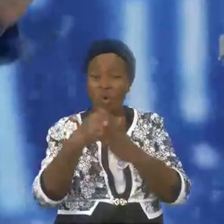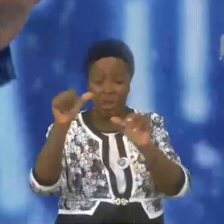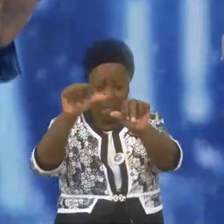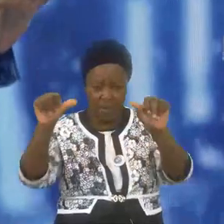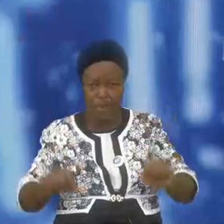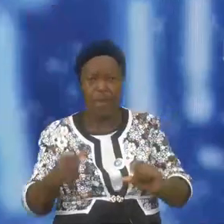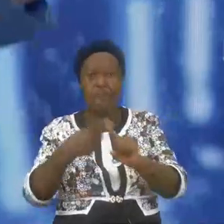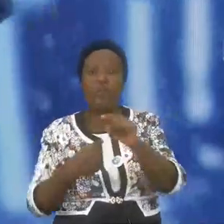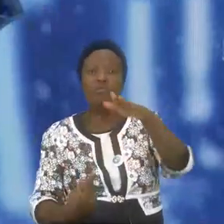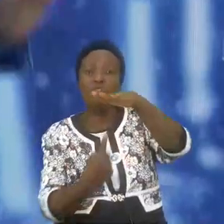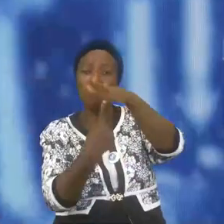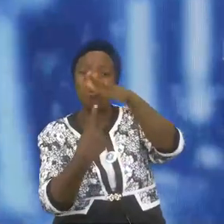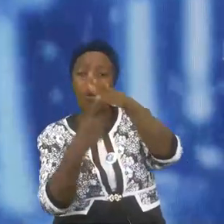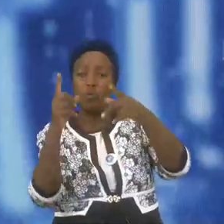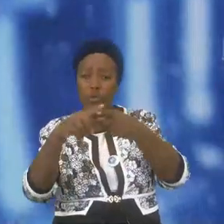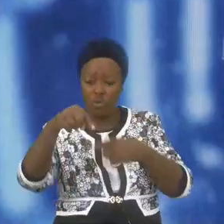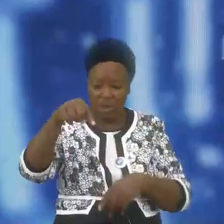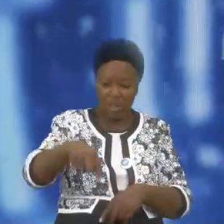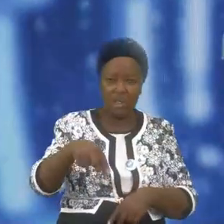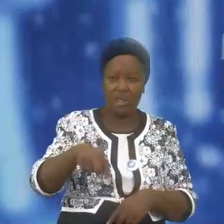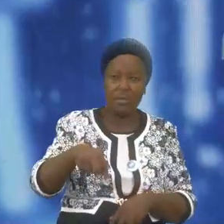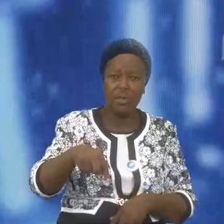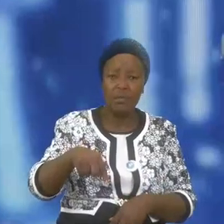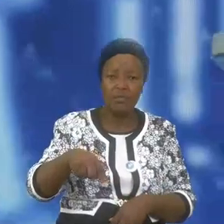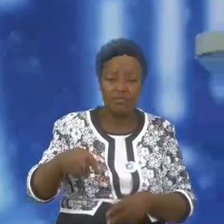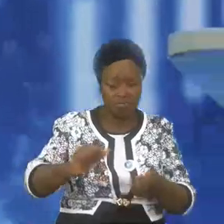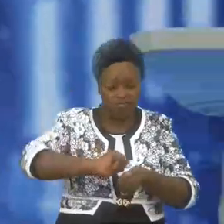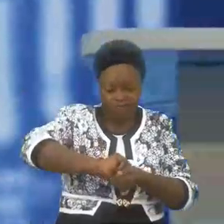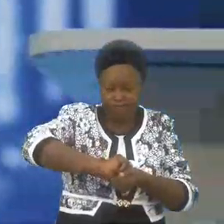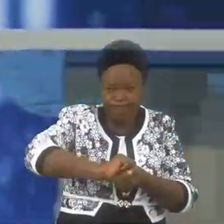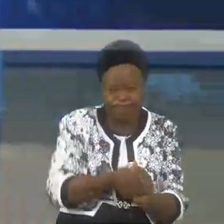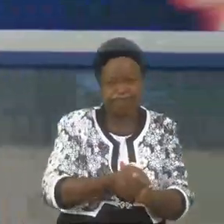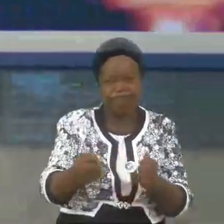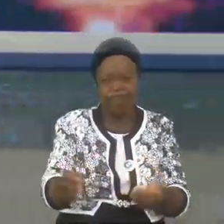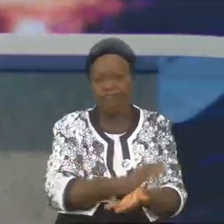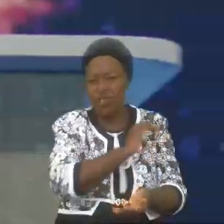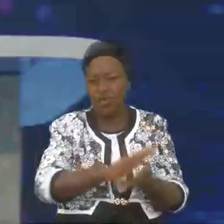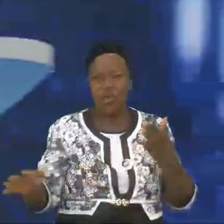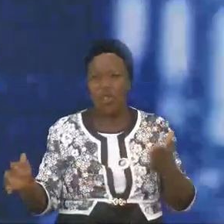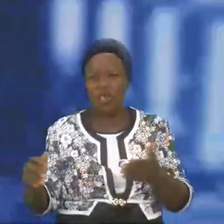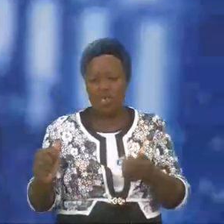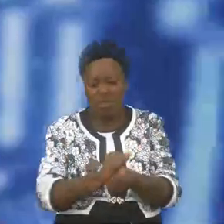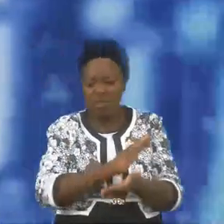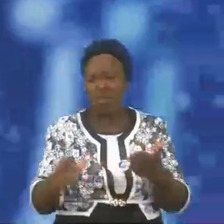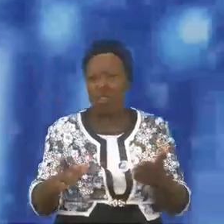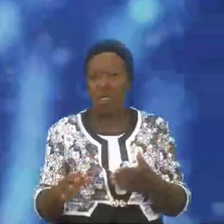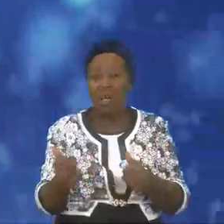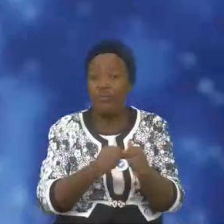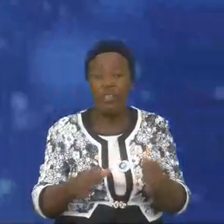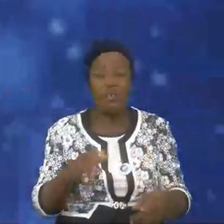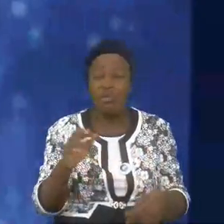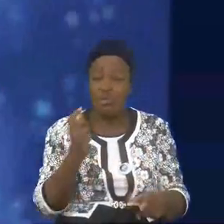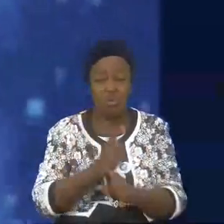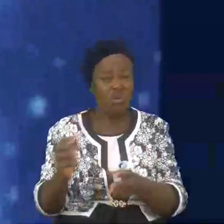l'image, du haut vers le bas, s'est effondrée. Tout a été